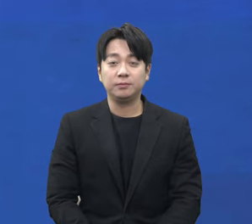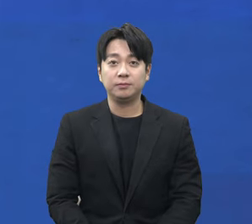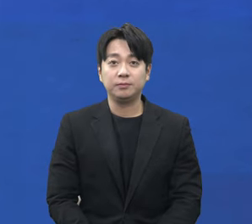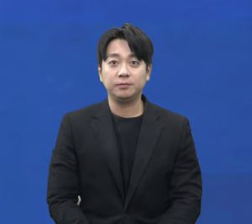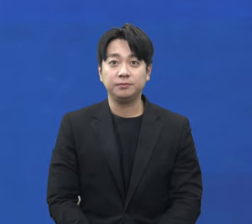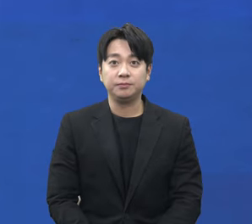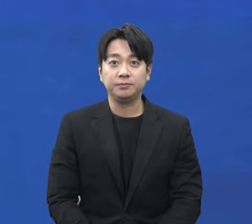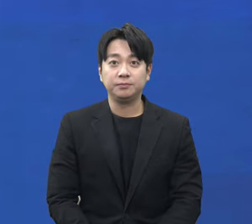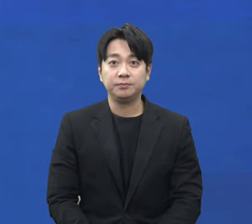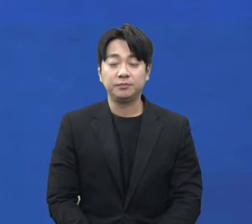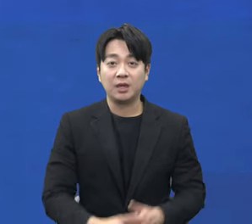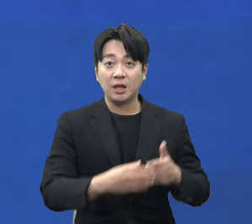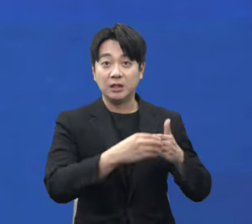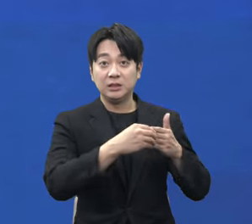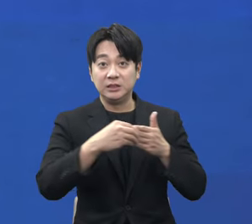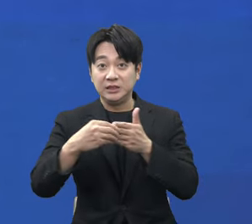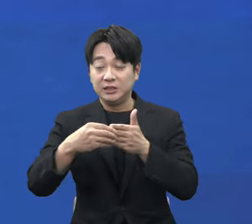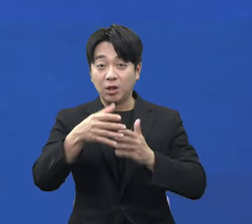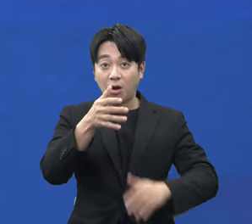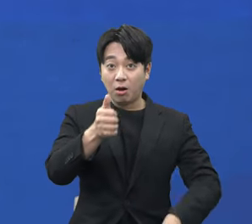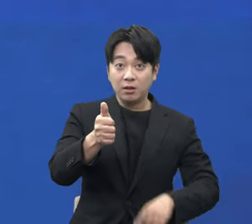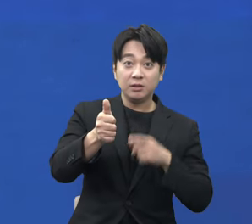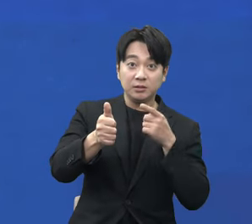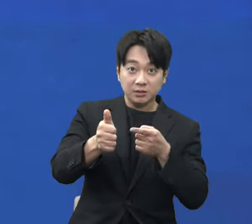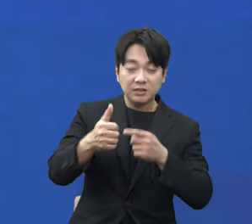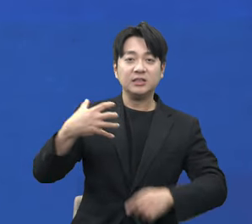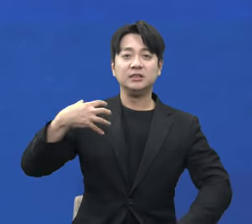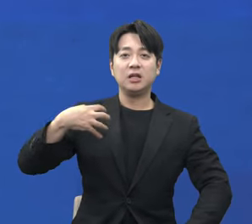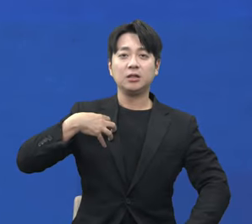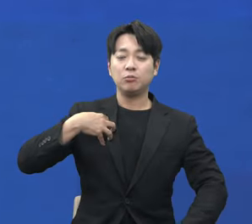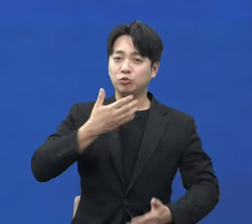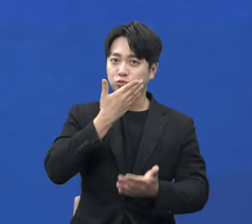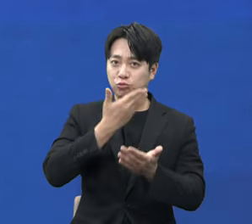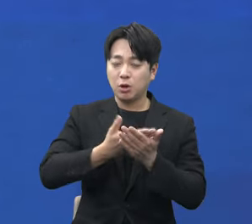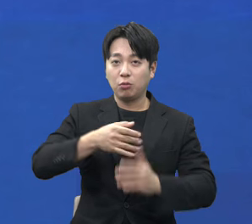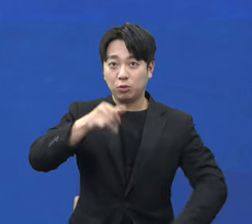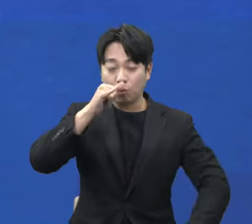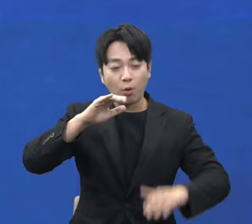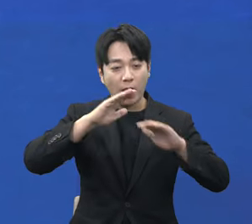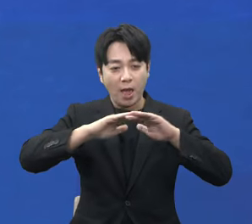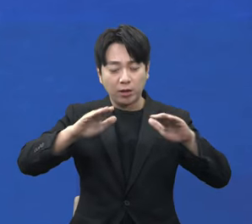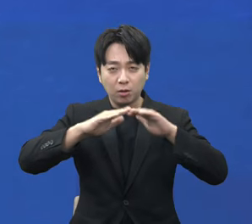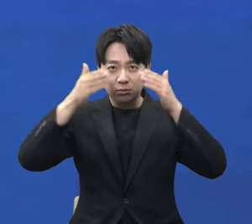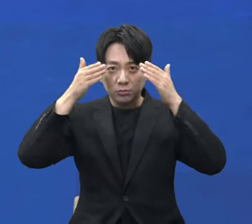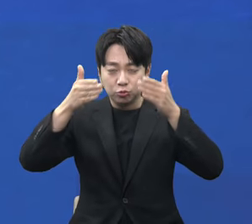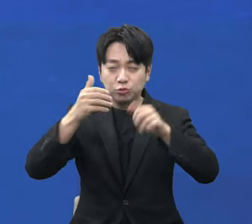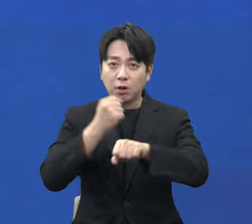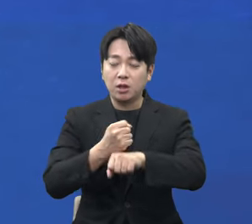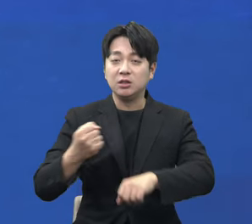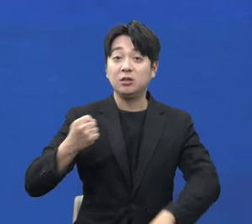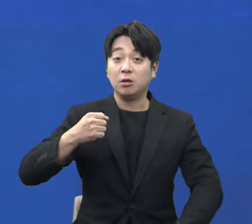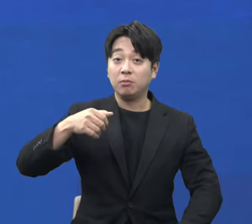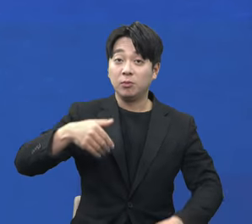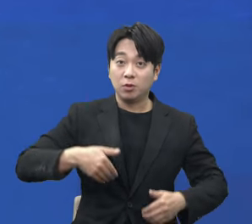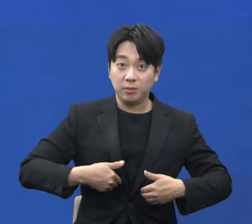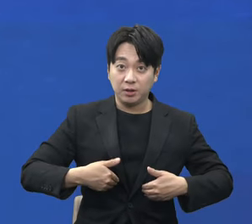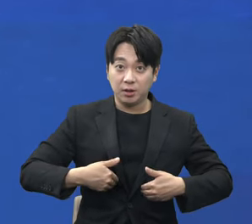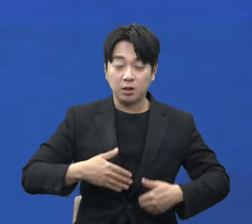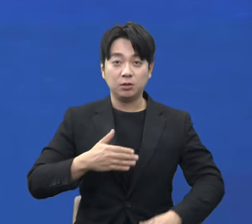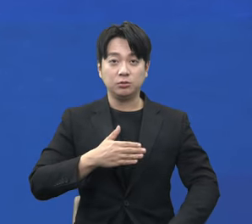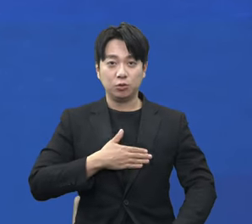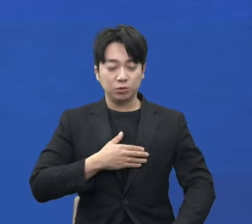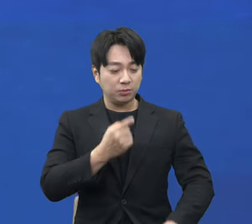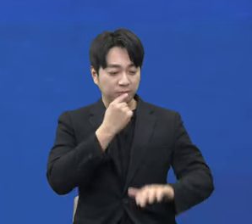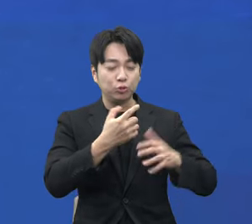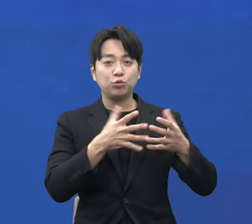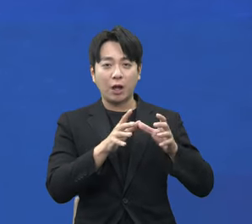리더자는 책임을 있어야 됩니다. 해결도 해야 되고요. 소상공인 전문가 오세희, 더불어민주당과